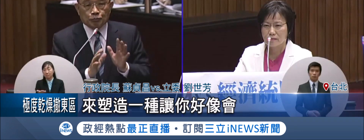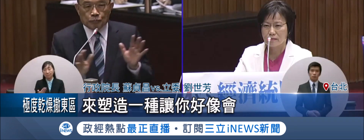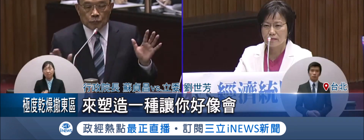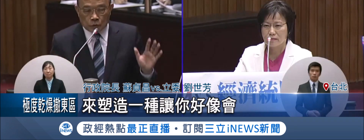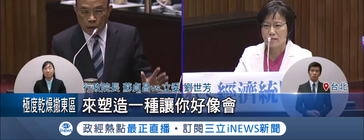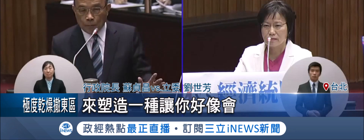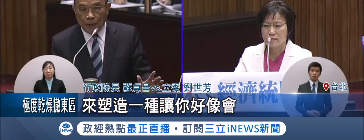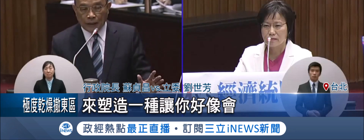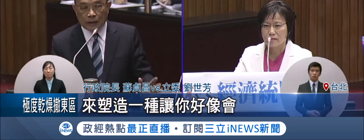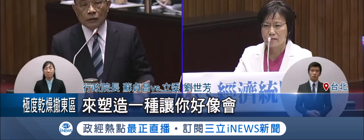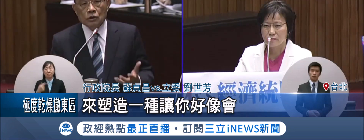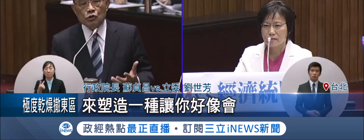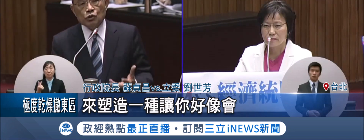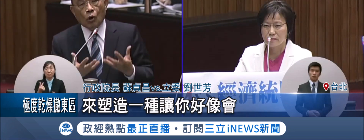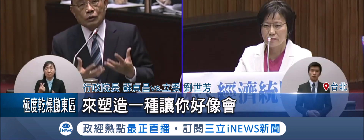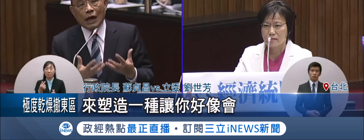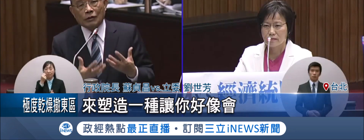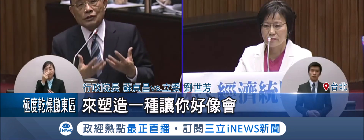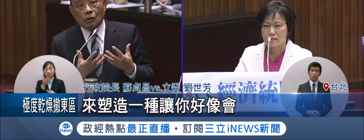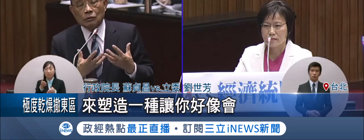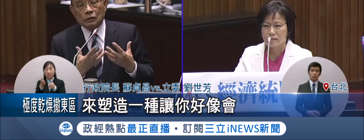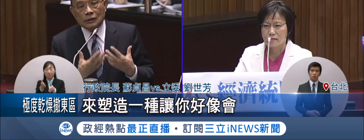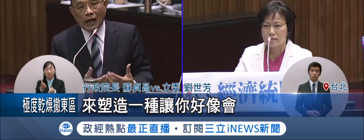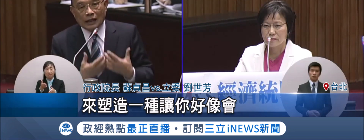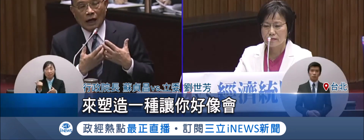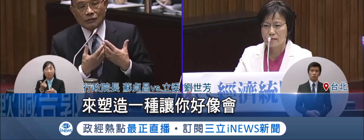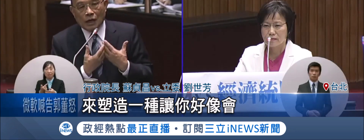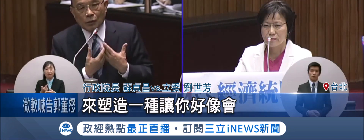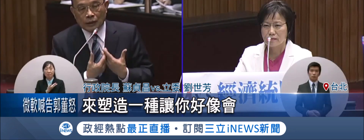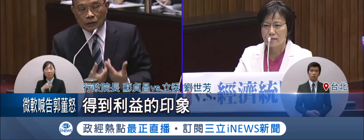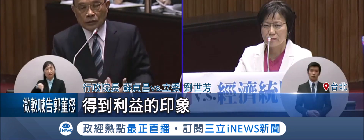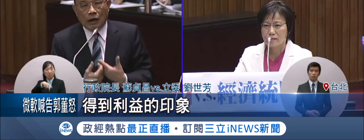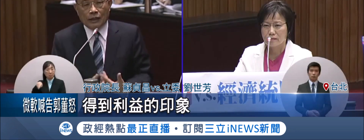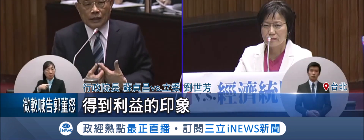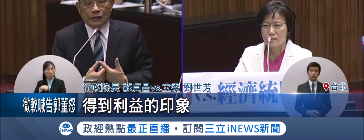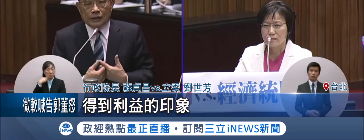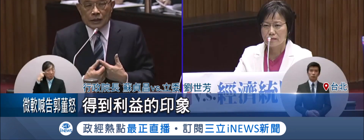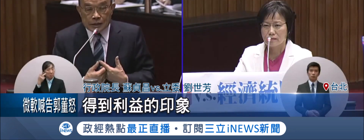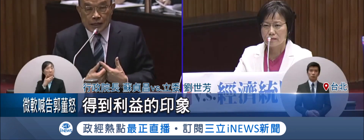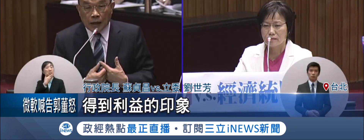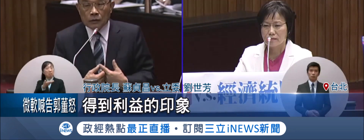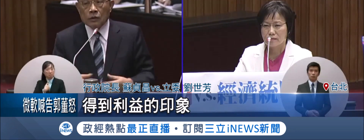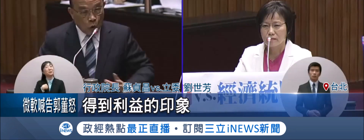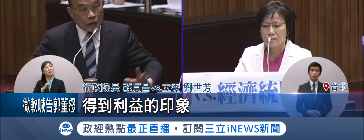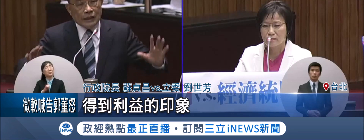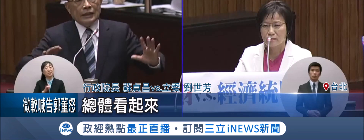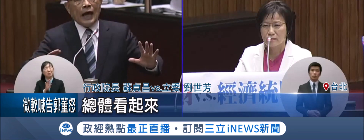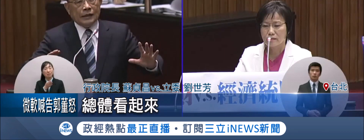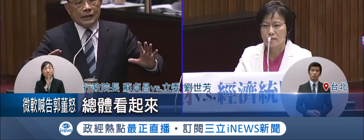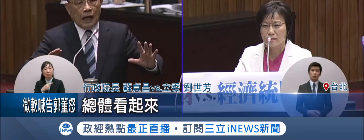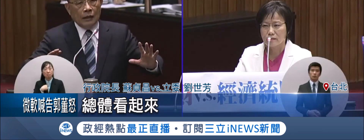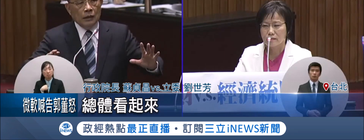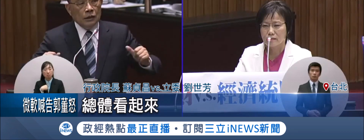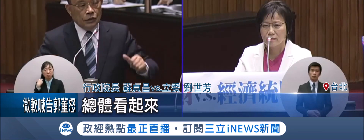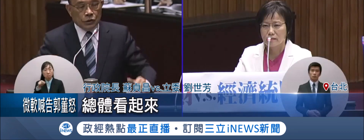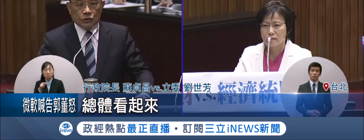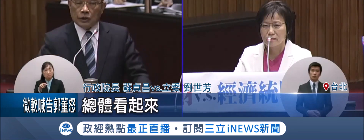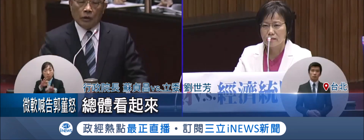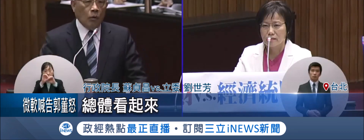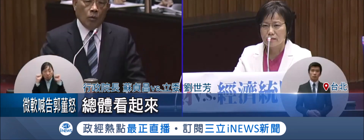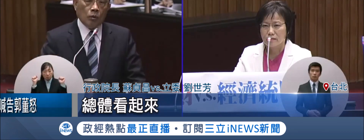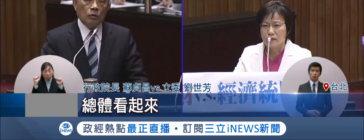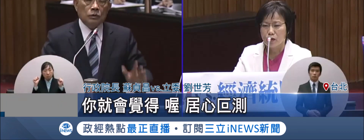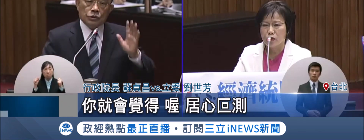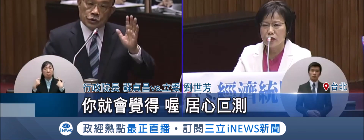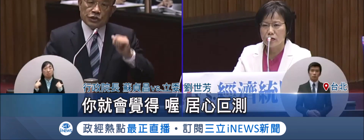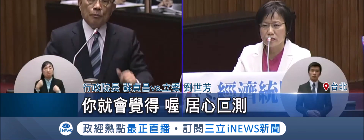来特别的塑造一种让你好像会得到利益的印象，总体看起来你就